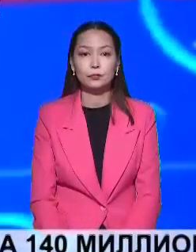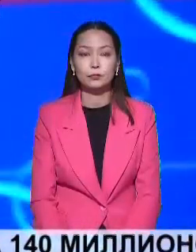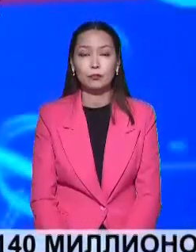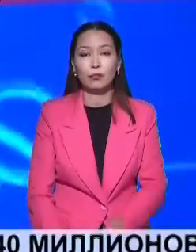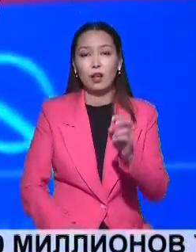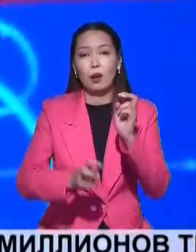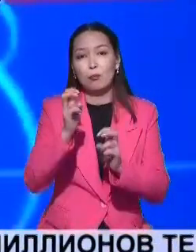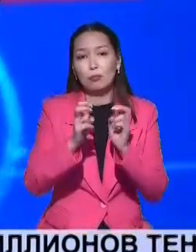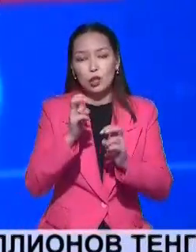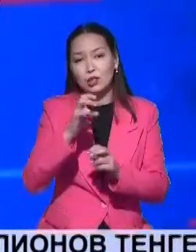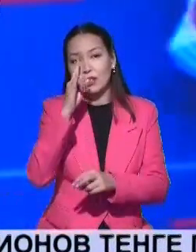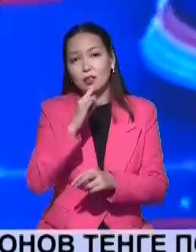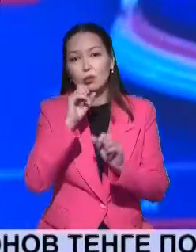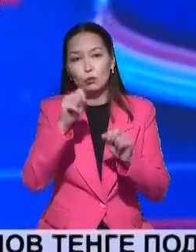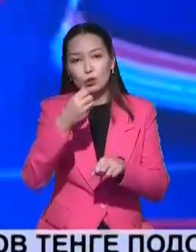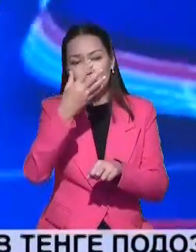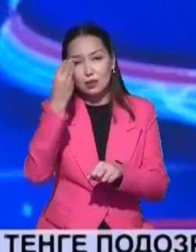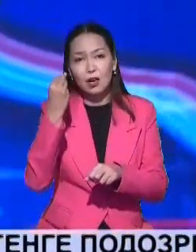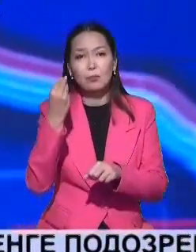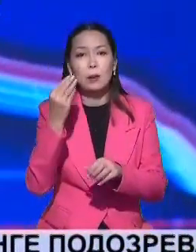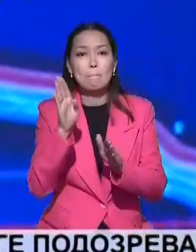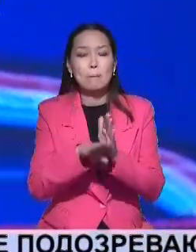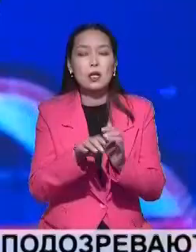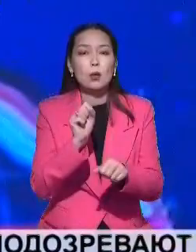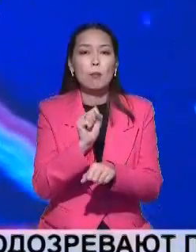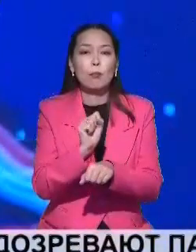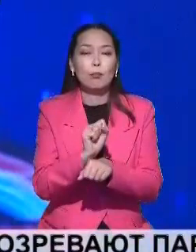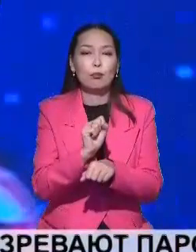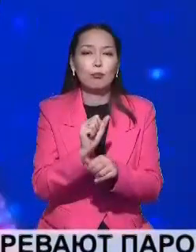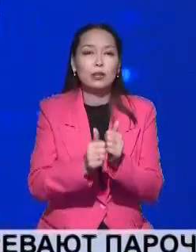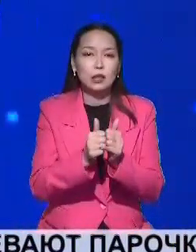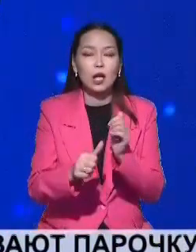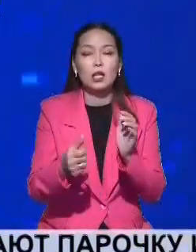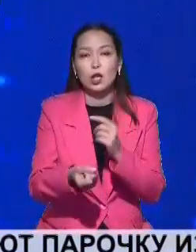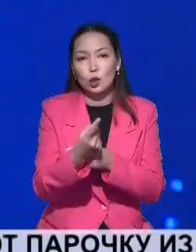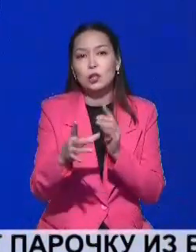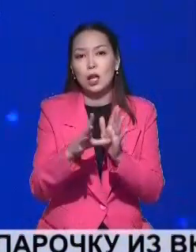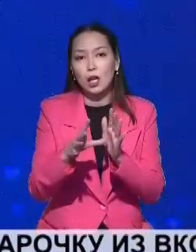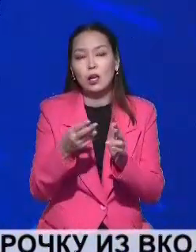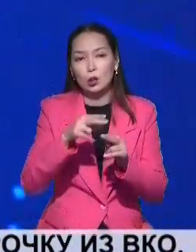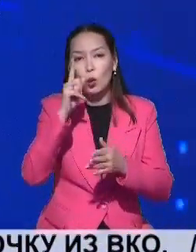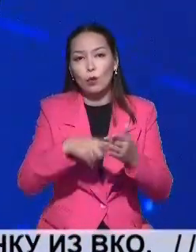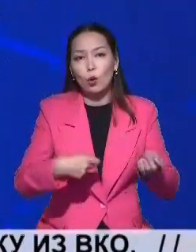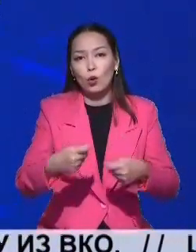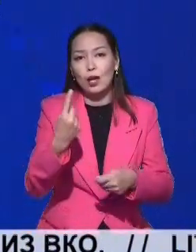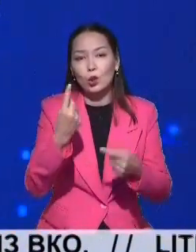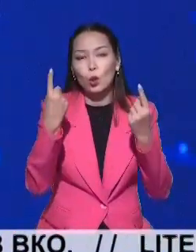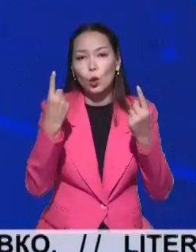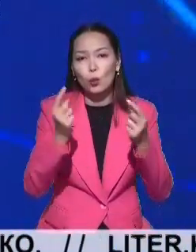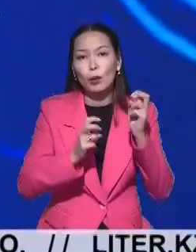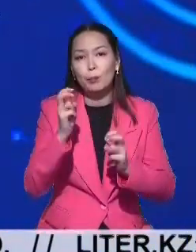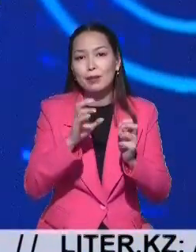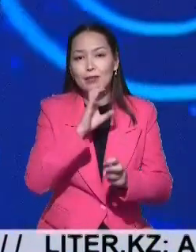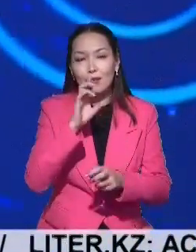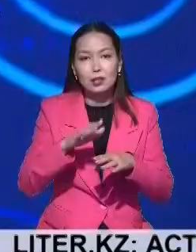О промышленности в Казахстане можно будет забыть без постоянного источника электроэнергии. В этом уверено руководство одного из крупнейших предприятий на